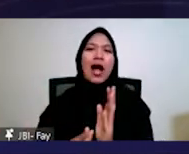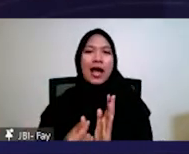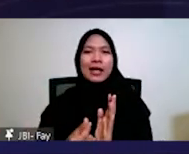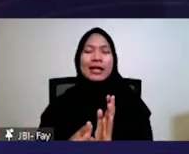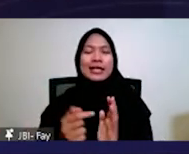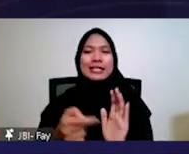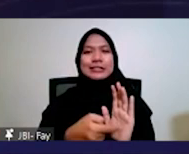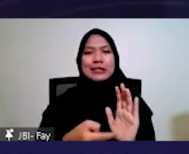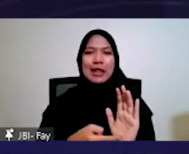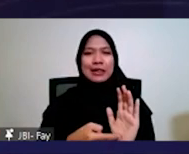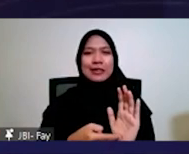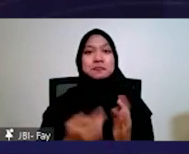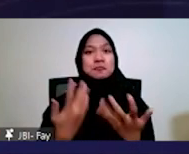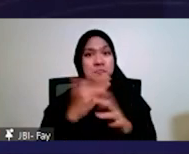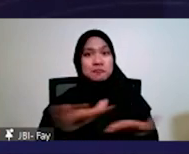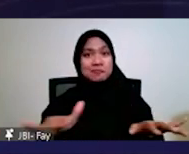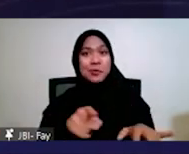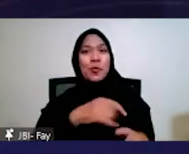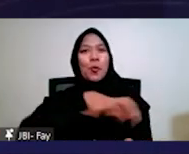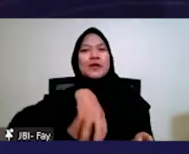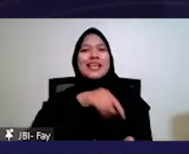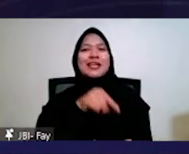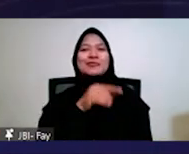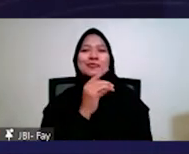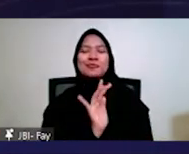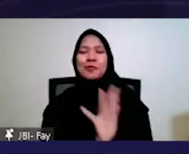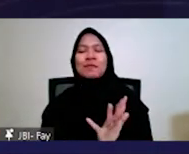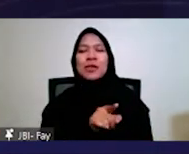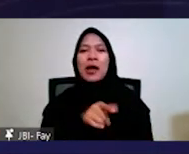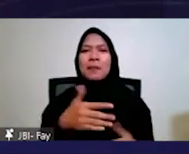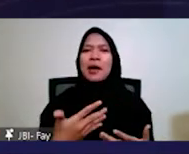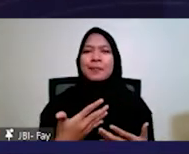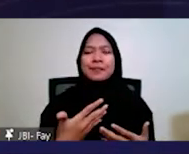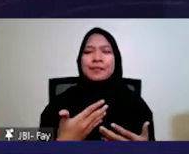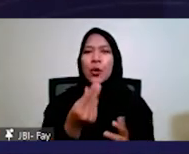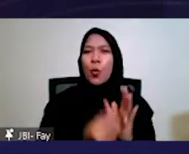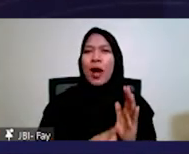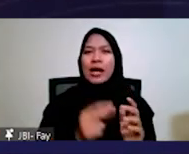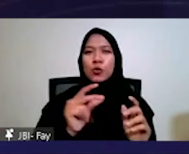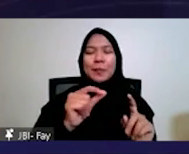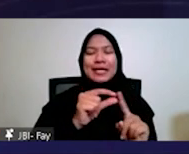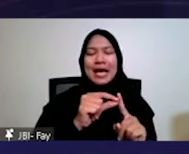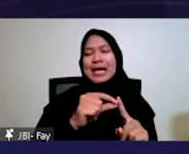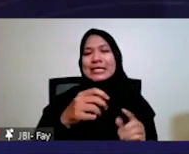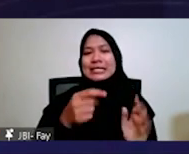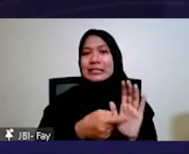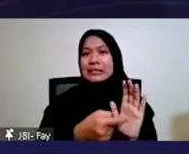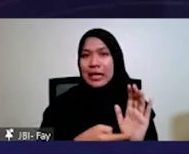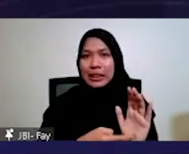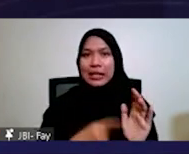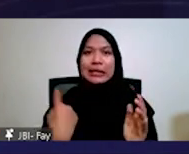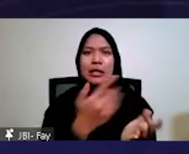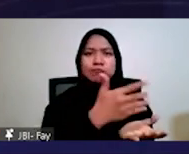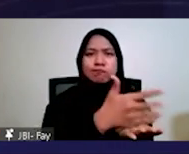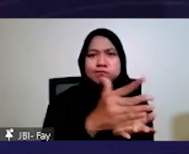digital nah wis wis nya itu saja itu adalah uang Rupiah digital terus kita distribusikan